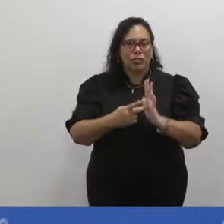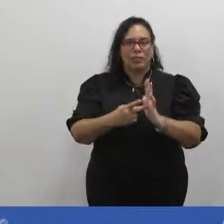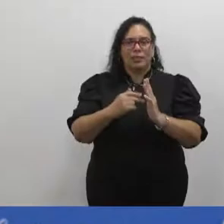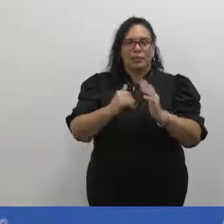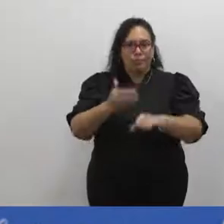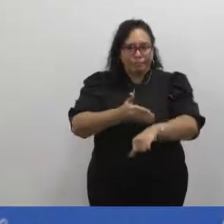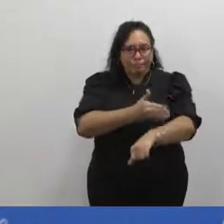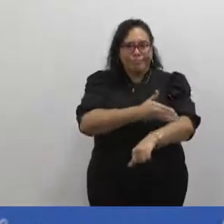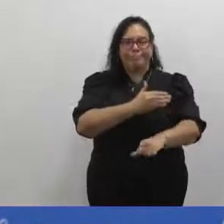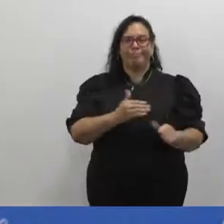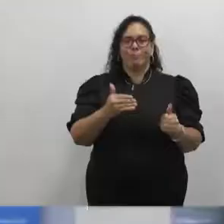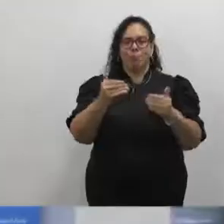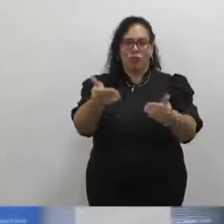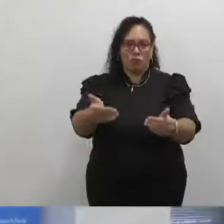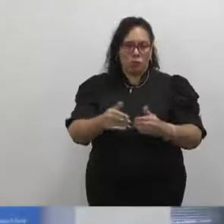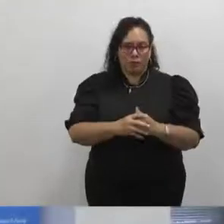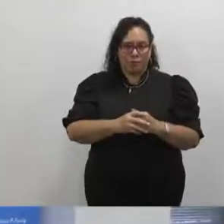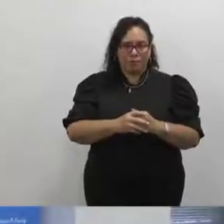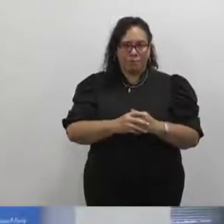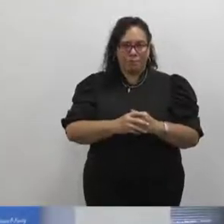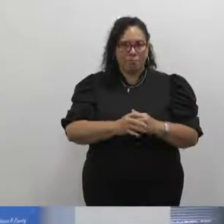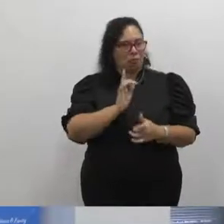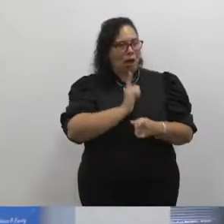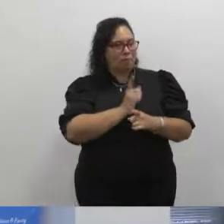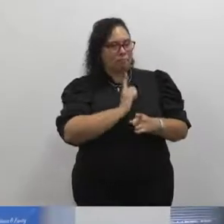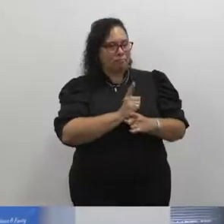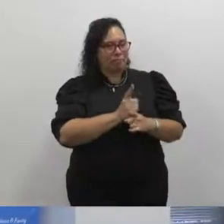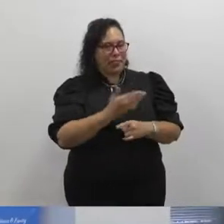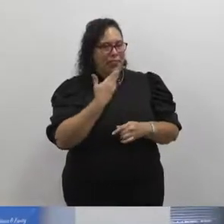ca này bà lo hay ban mở chọn